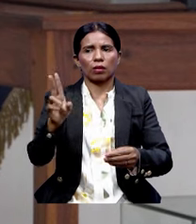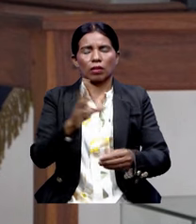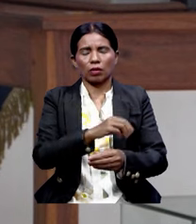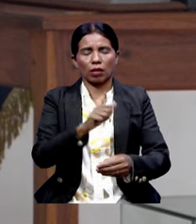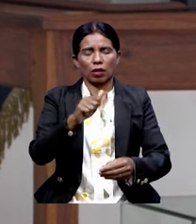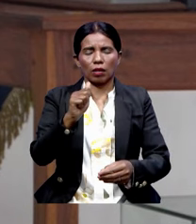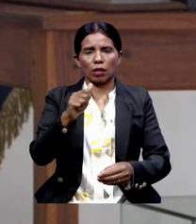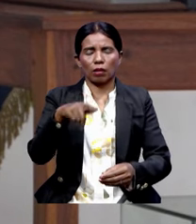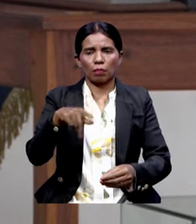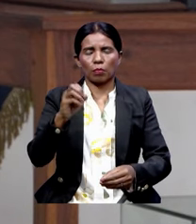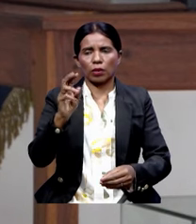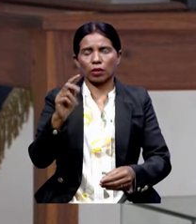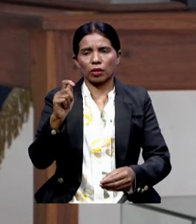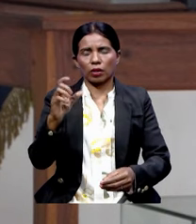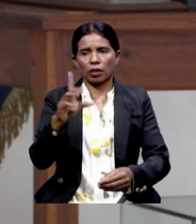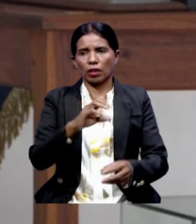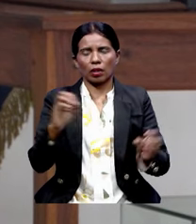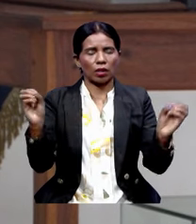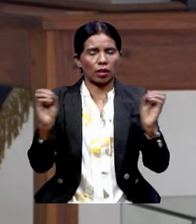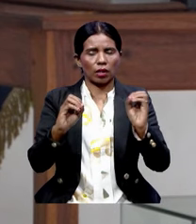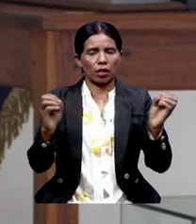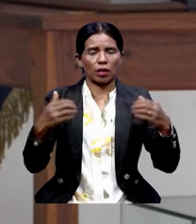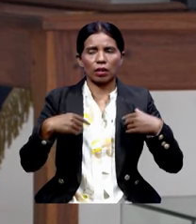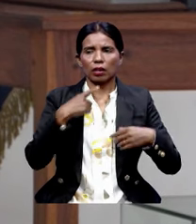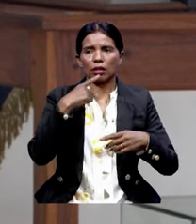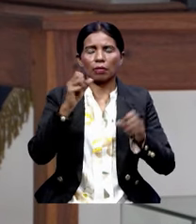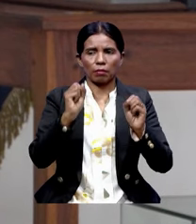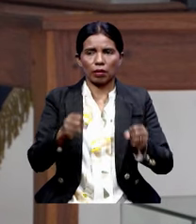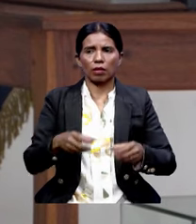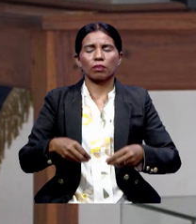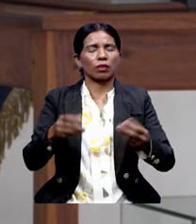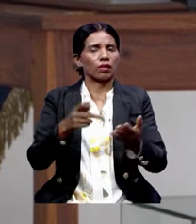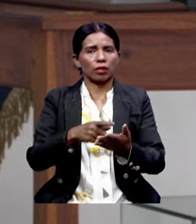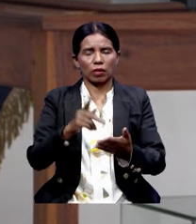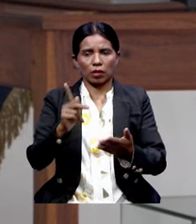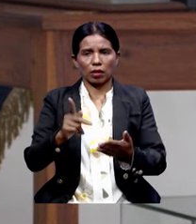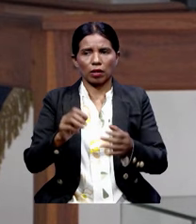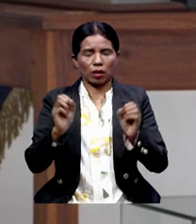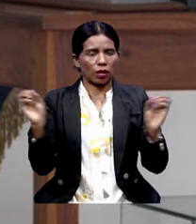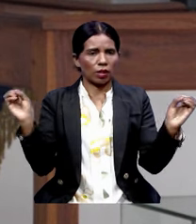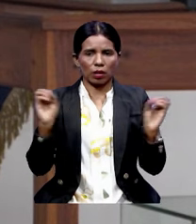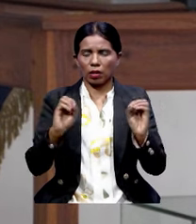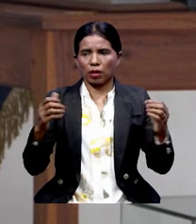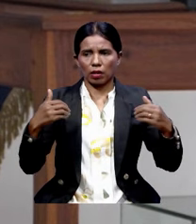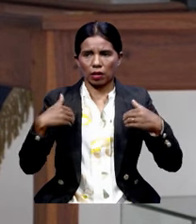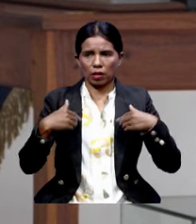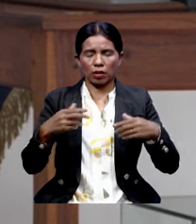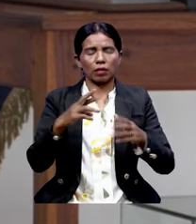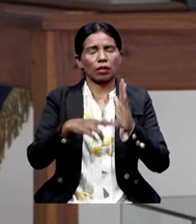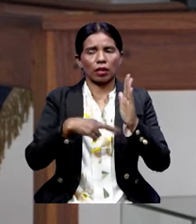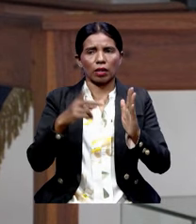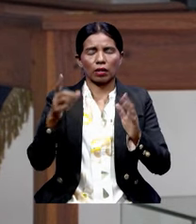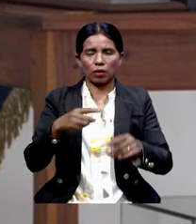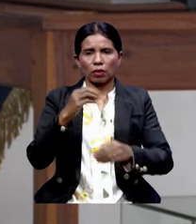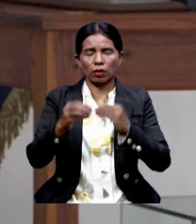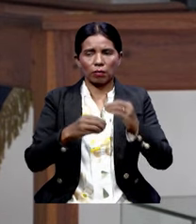aportil la iha orientasaun ida kata bele kalae fo aluga aportil la iha ordeng ida ba